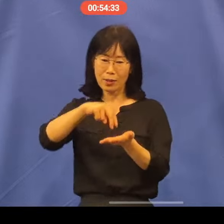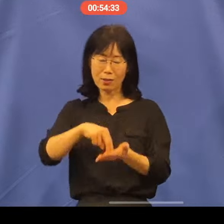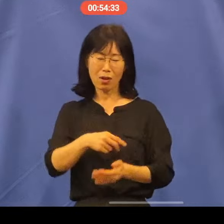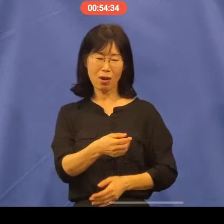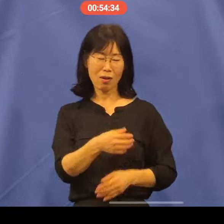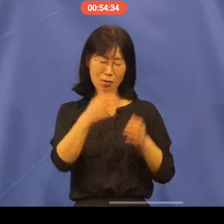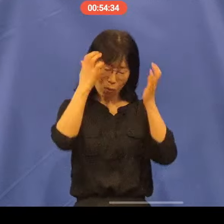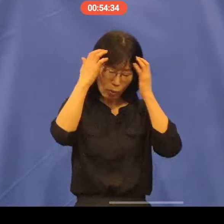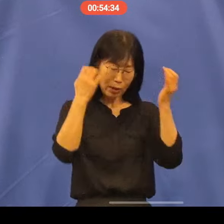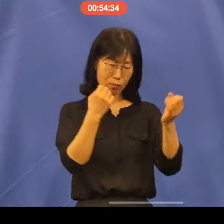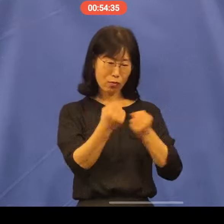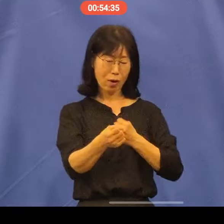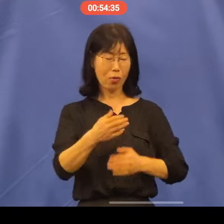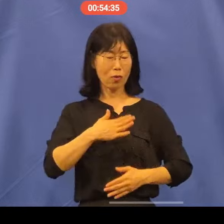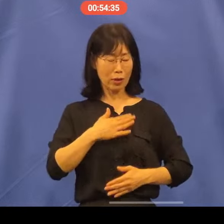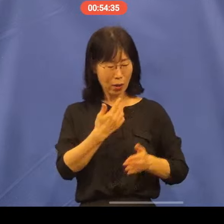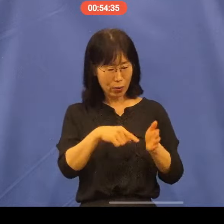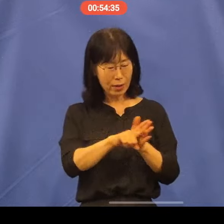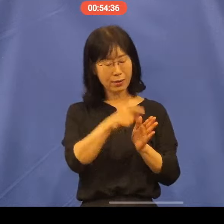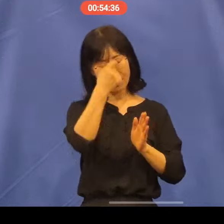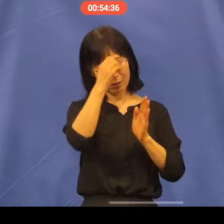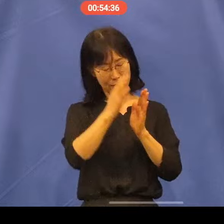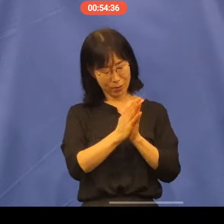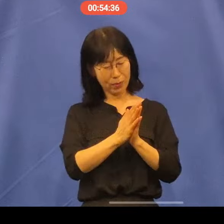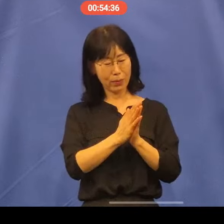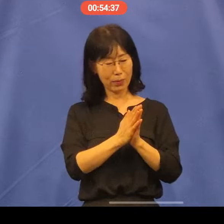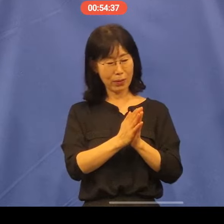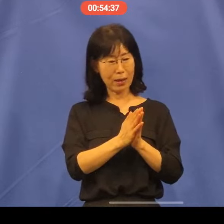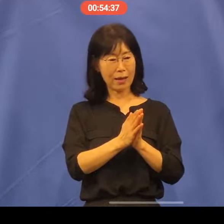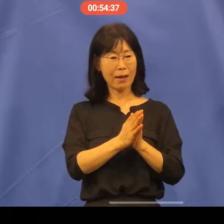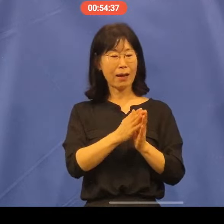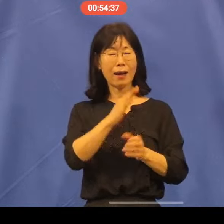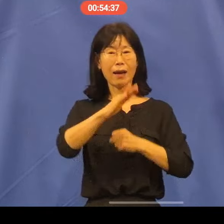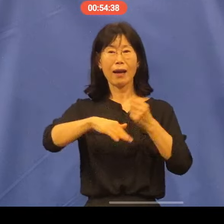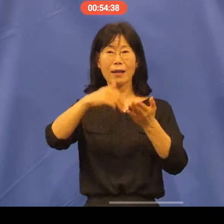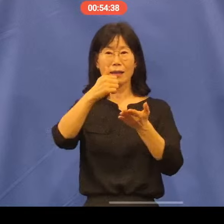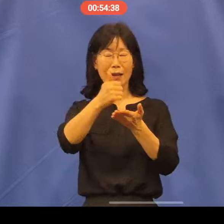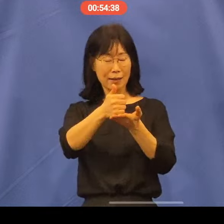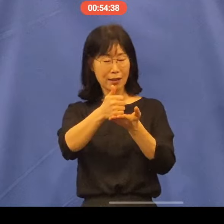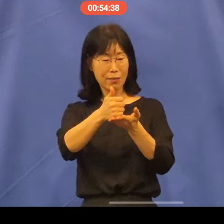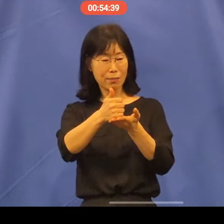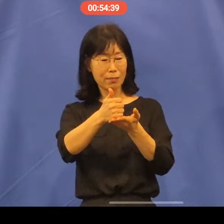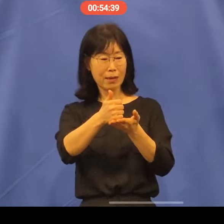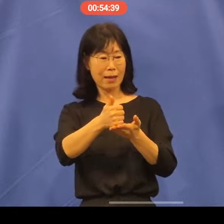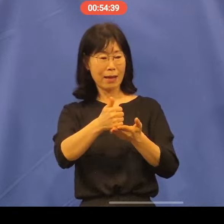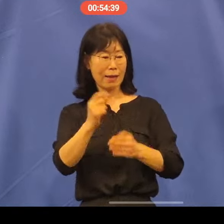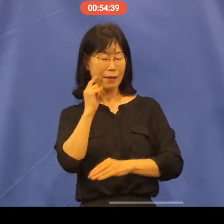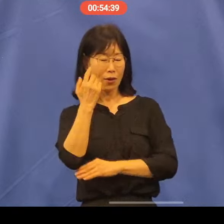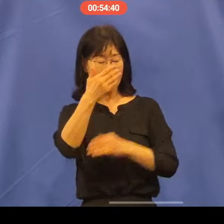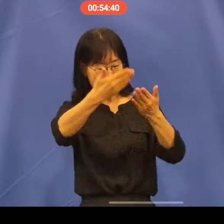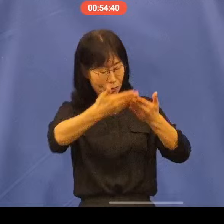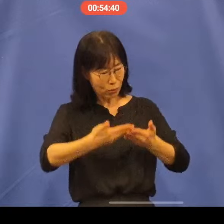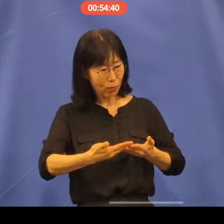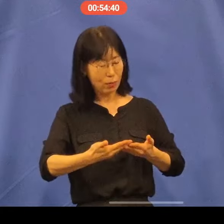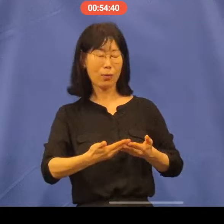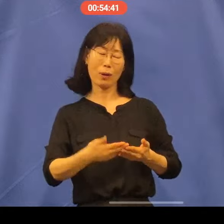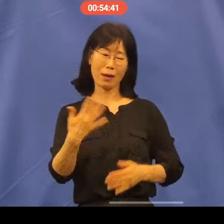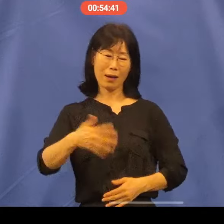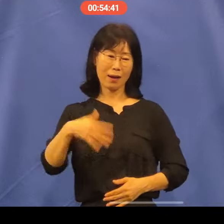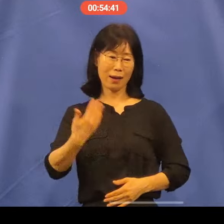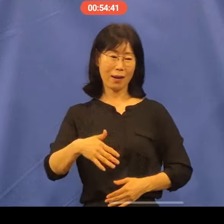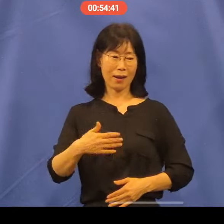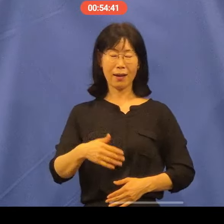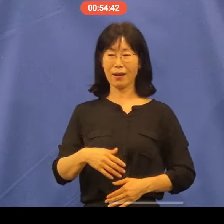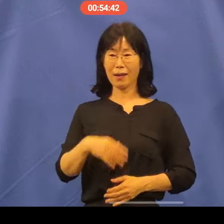나를 신뢰하는구나. 하나님을 위해서 살려고 하는 그 믿음을 가지고 있는 백성들을 기뻐하시는 거예요.